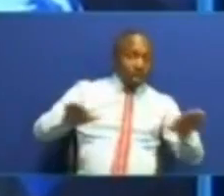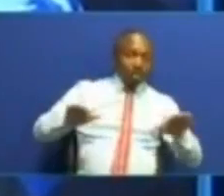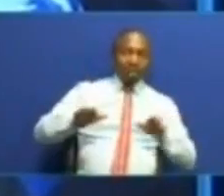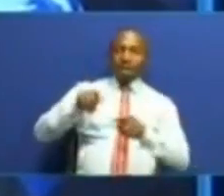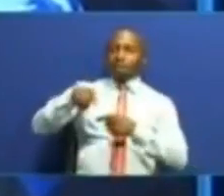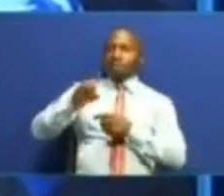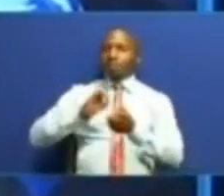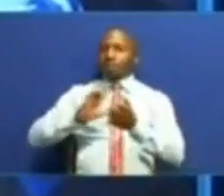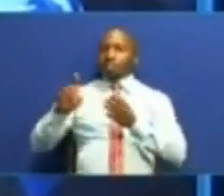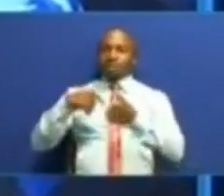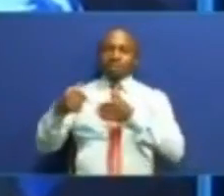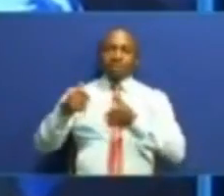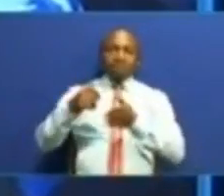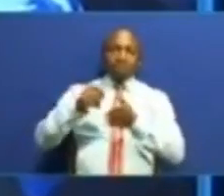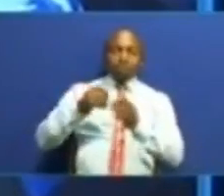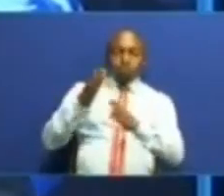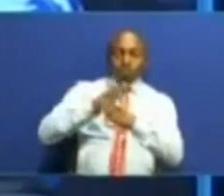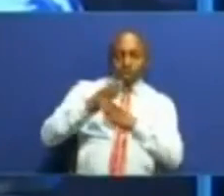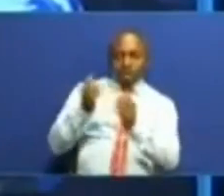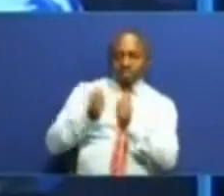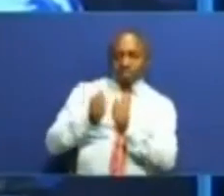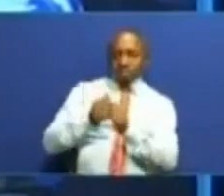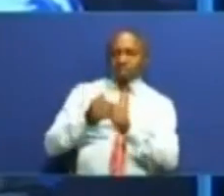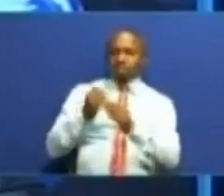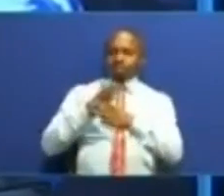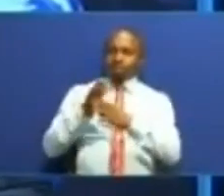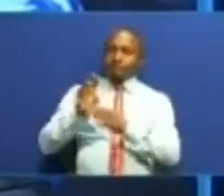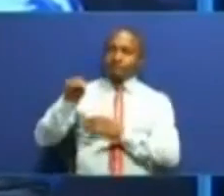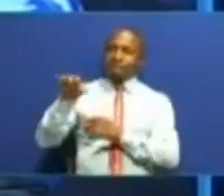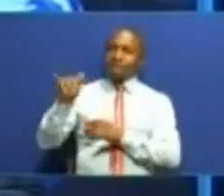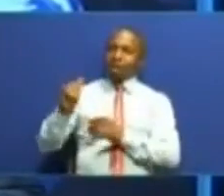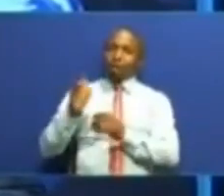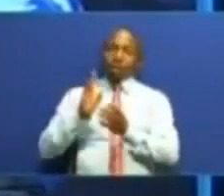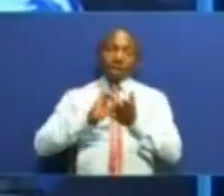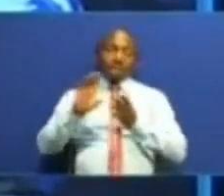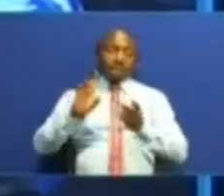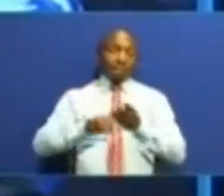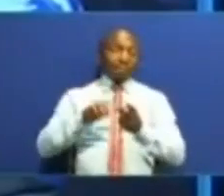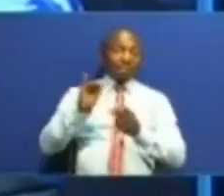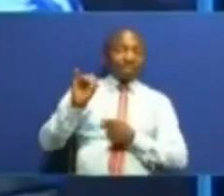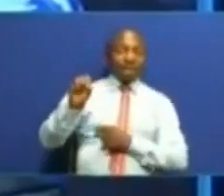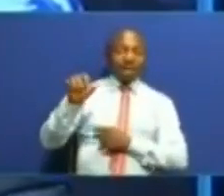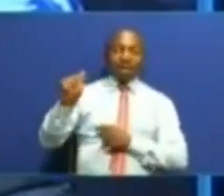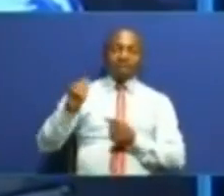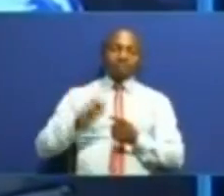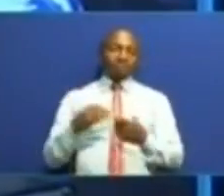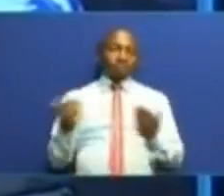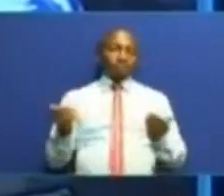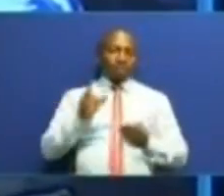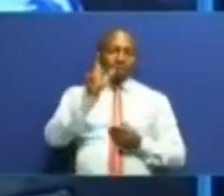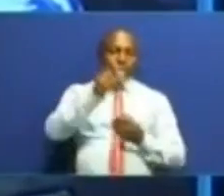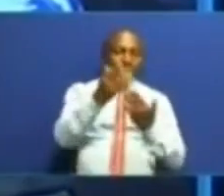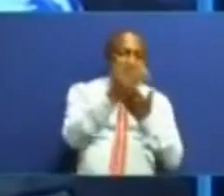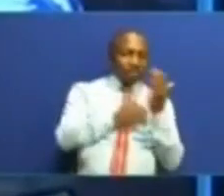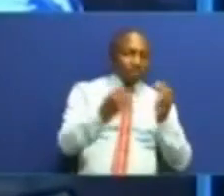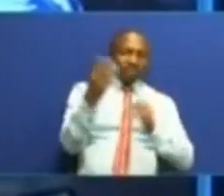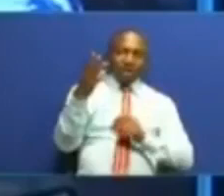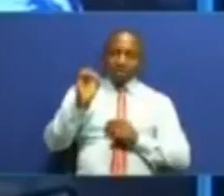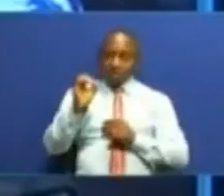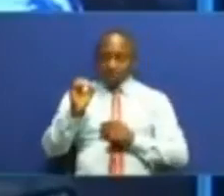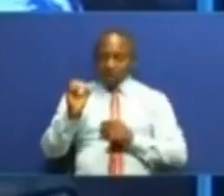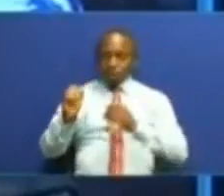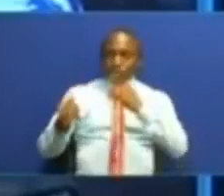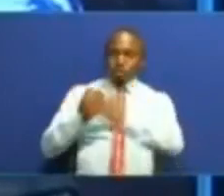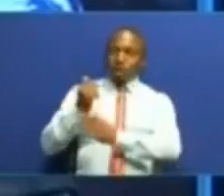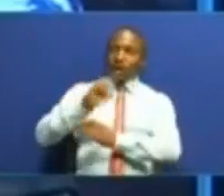Jumanne Mtinangi, kuhusiana na sakata zima ambalo linamkabili meya wa Dar es Salaam Isaya Mwita. Watanzania 30 wamerejeshwa nchini kutoka